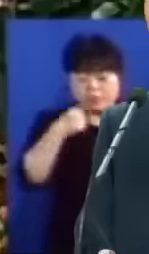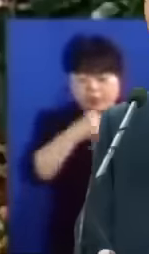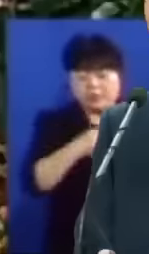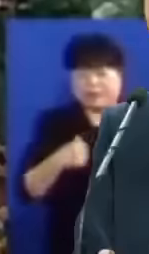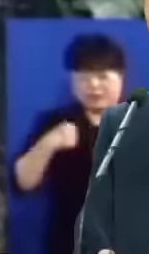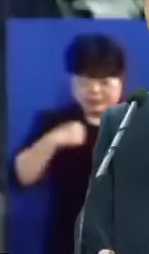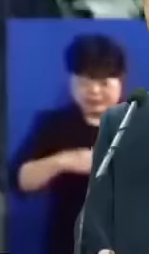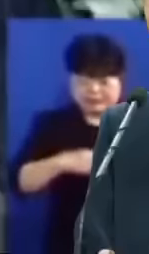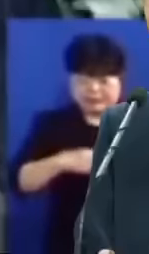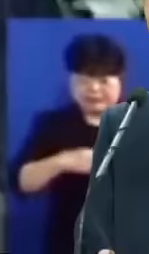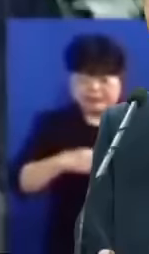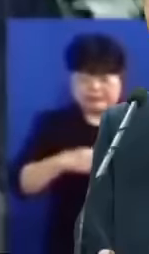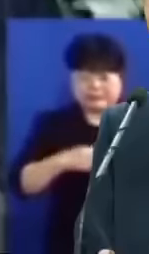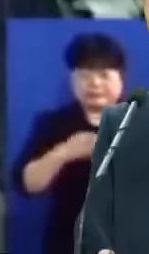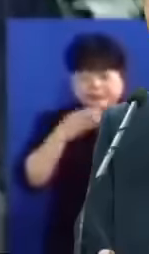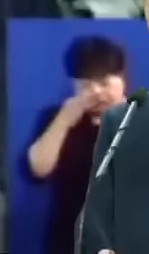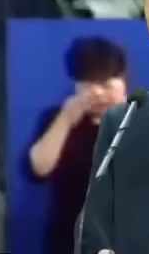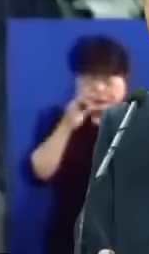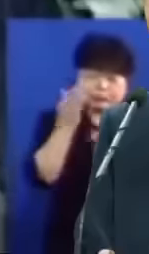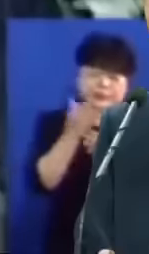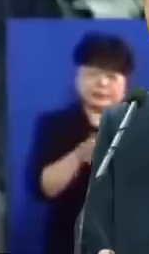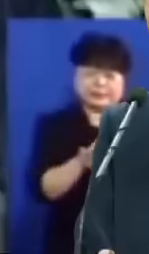시작된 것입니다.